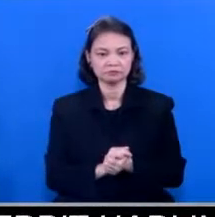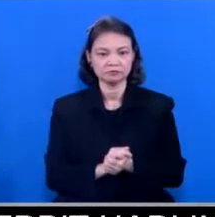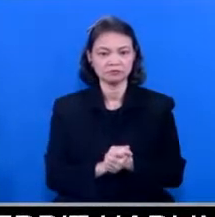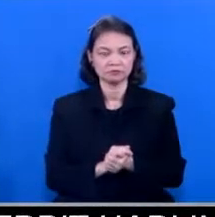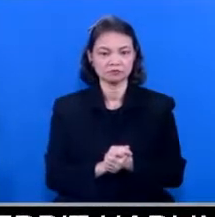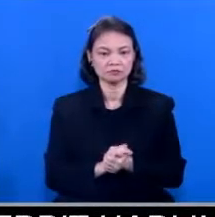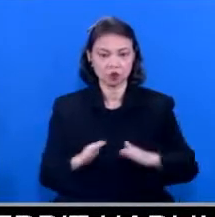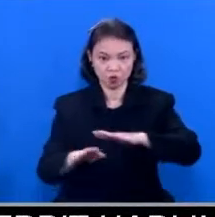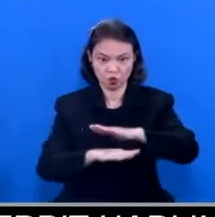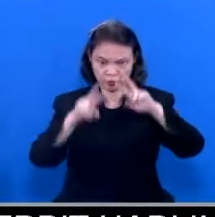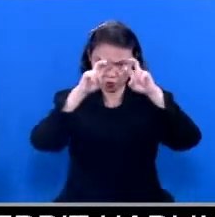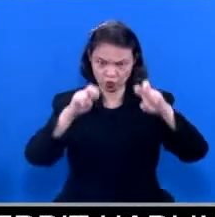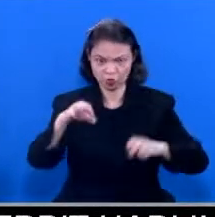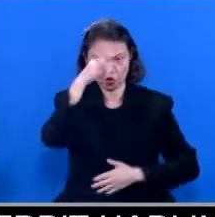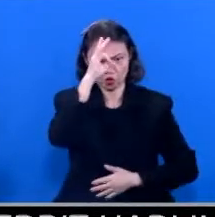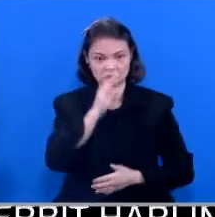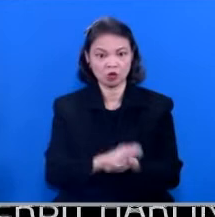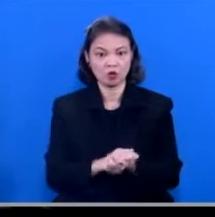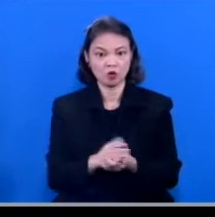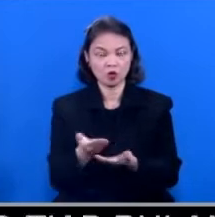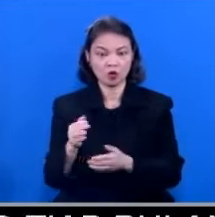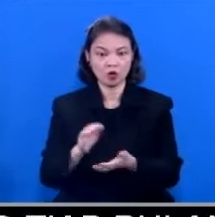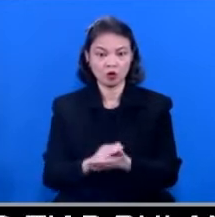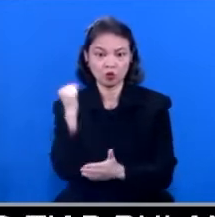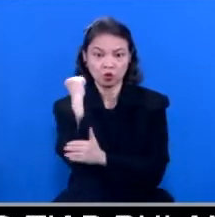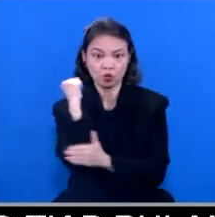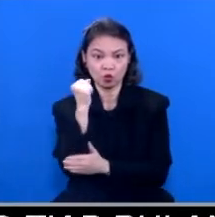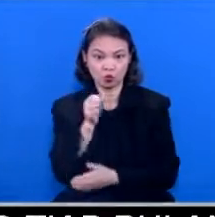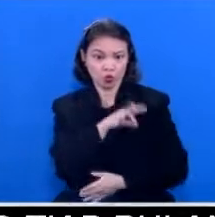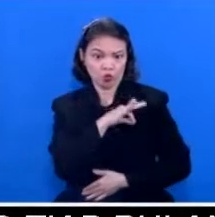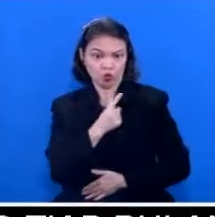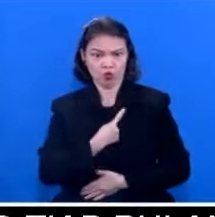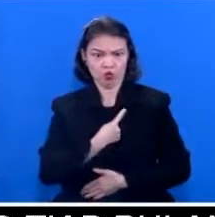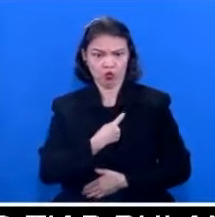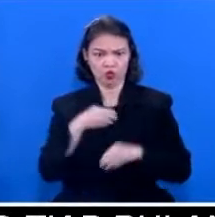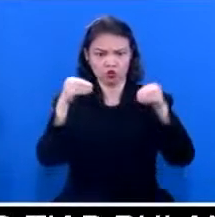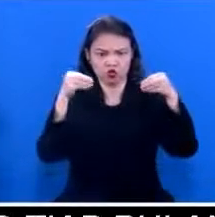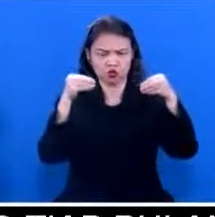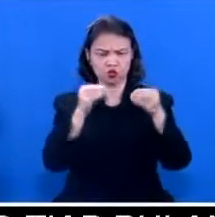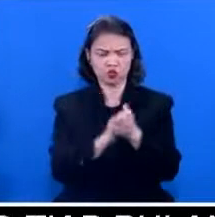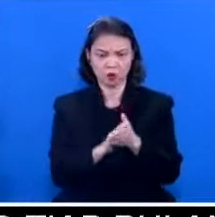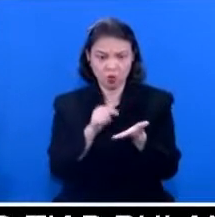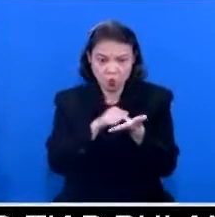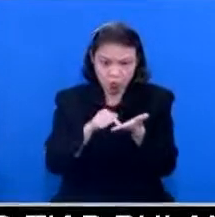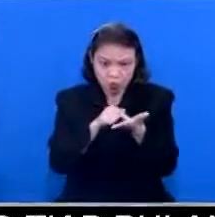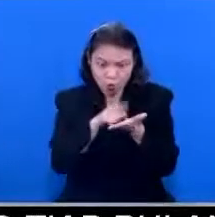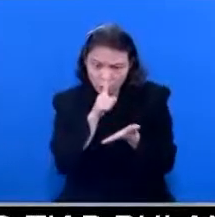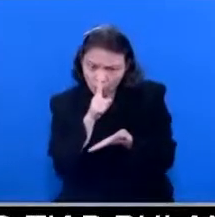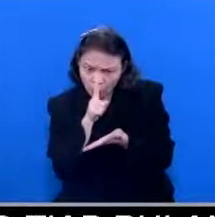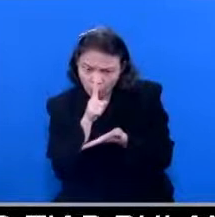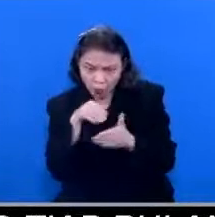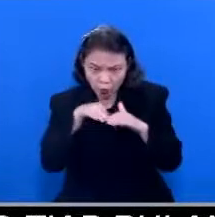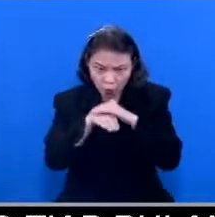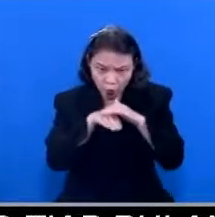Berdasarkan hasil penyelidikan polisi, motif tersangka adalah mencari keuntungan pribadi dengan cara menjual sandi akses situs atau script